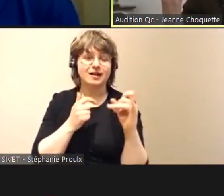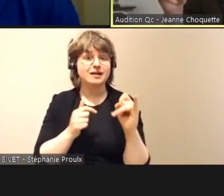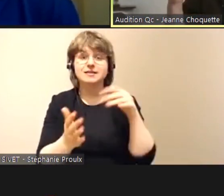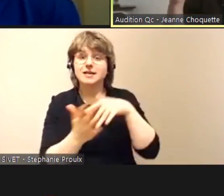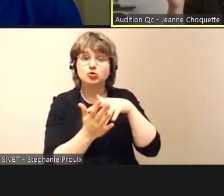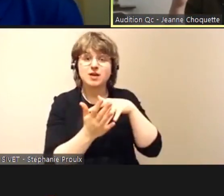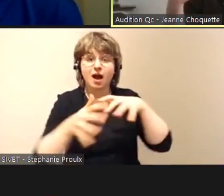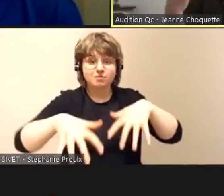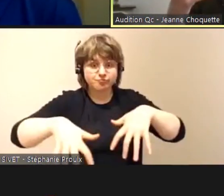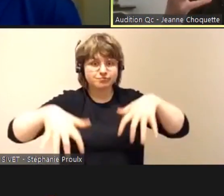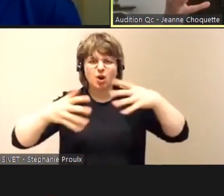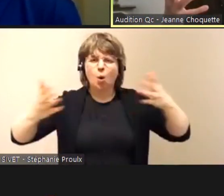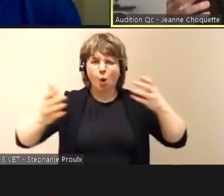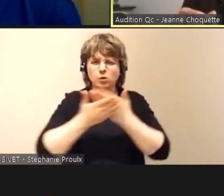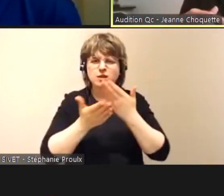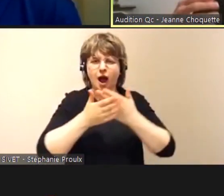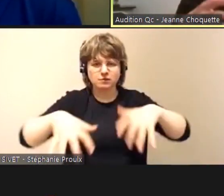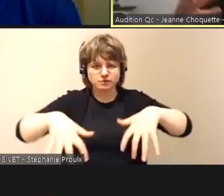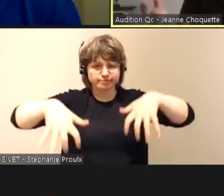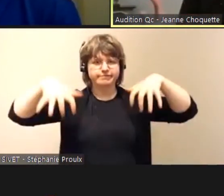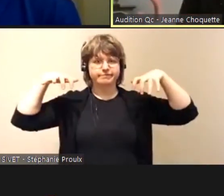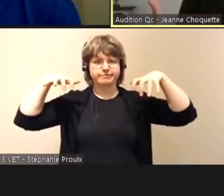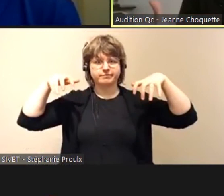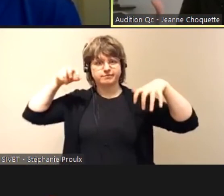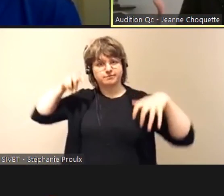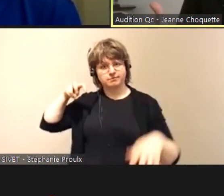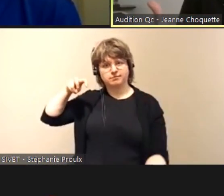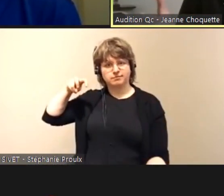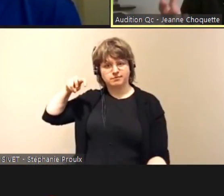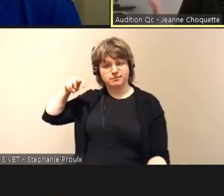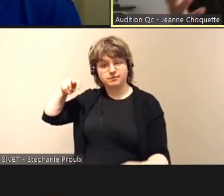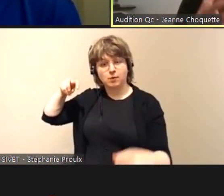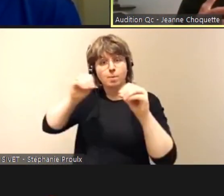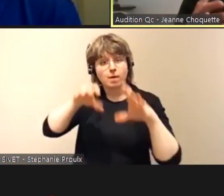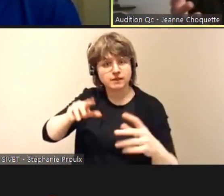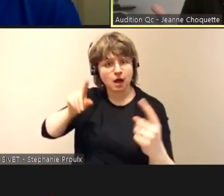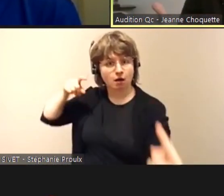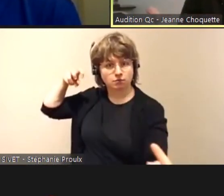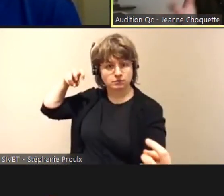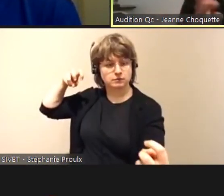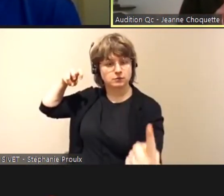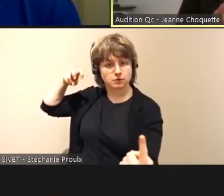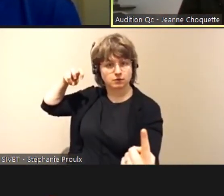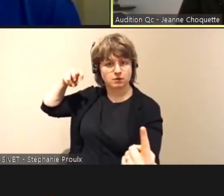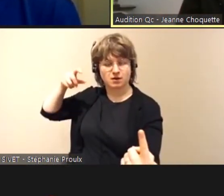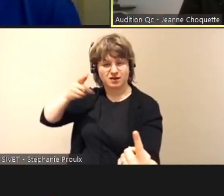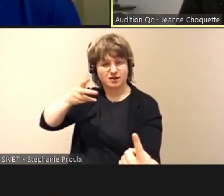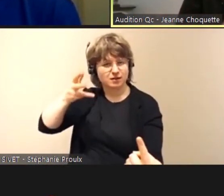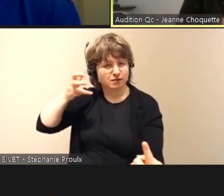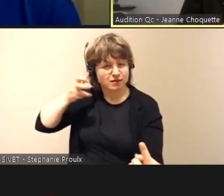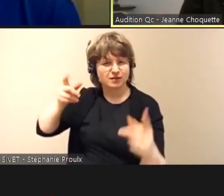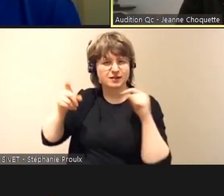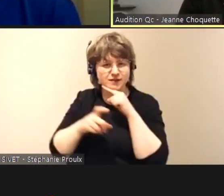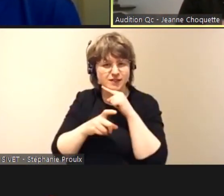d'une classe peuvent avoir une perte d'information advenant une perte auditive. Alors, pourquoi ne pas avoir des tests